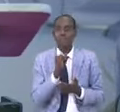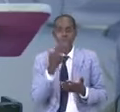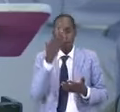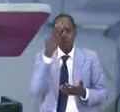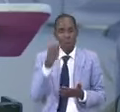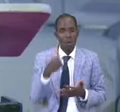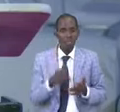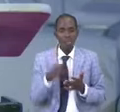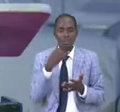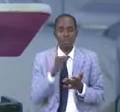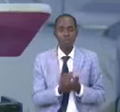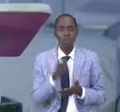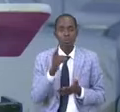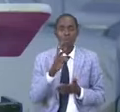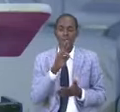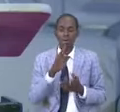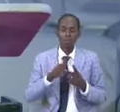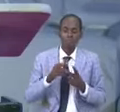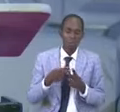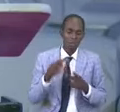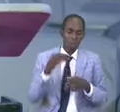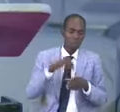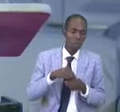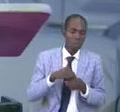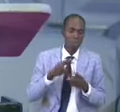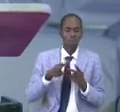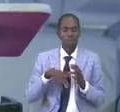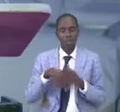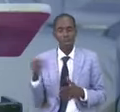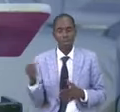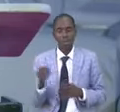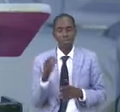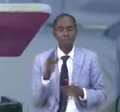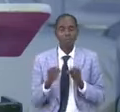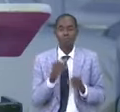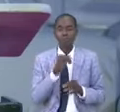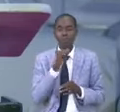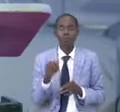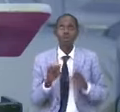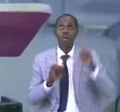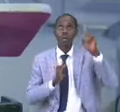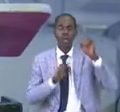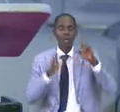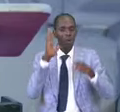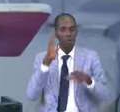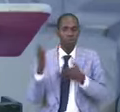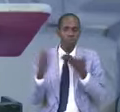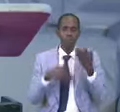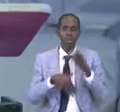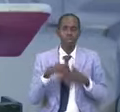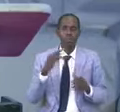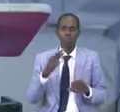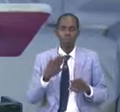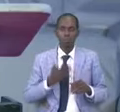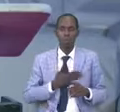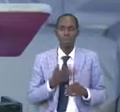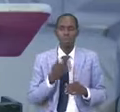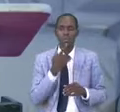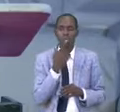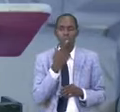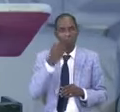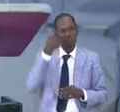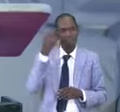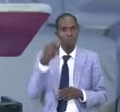chaud ou sinon je te vomirai de ma bouche verset 17 parce que tu dis je suis riche je me suis